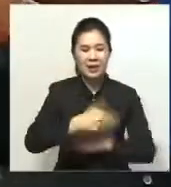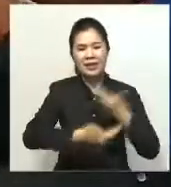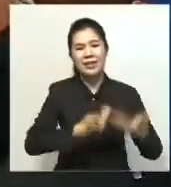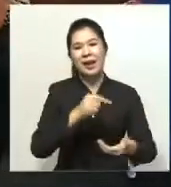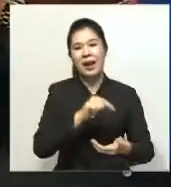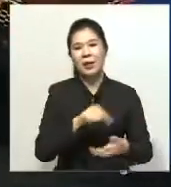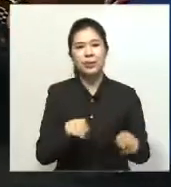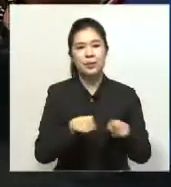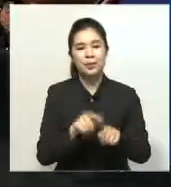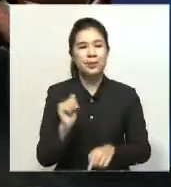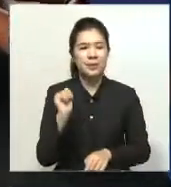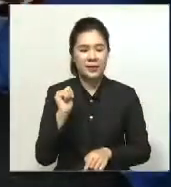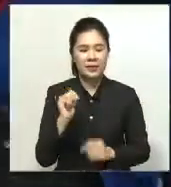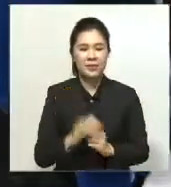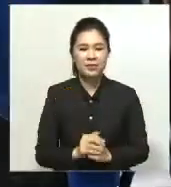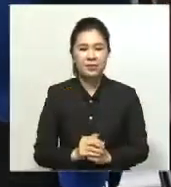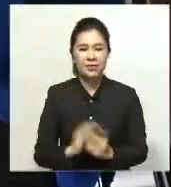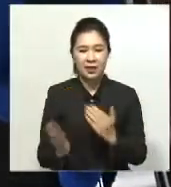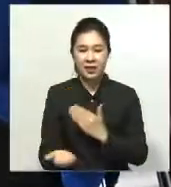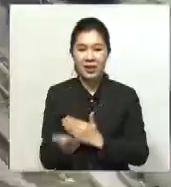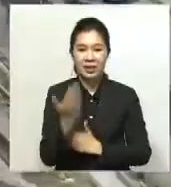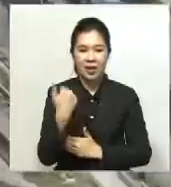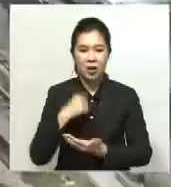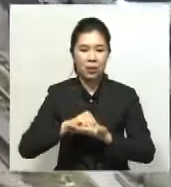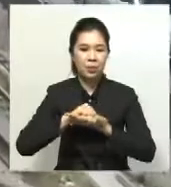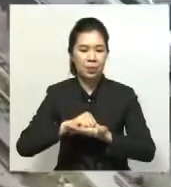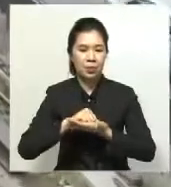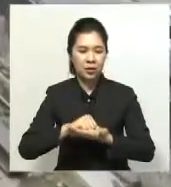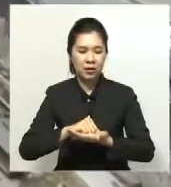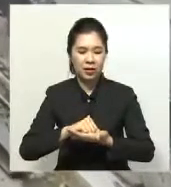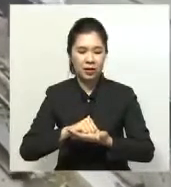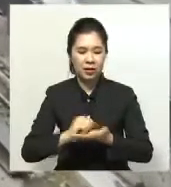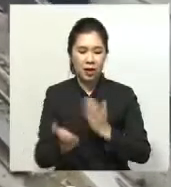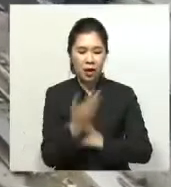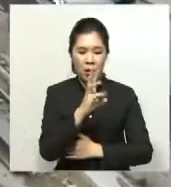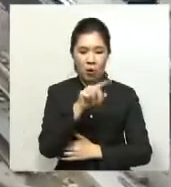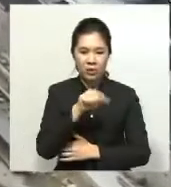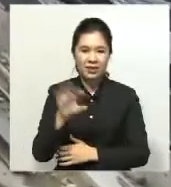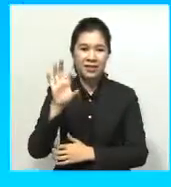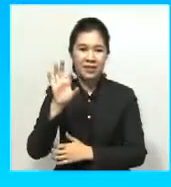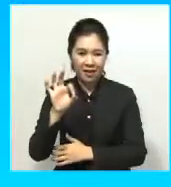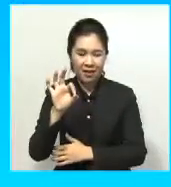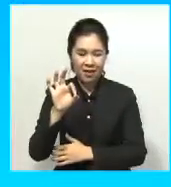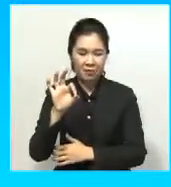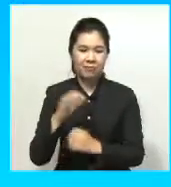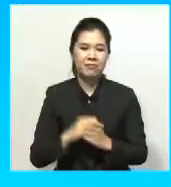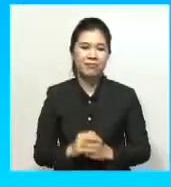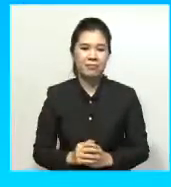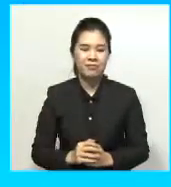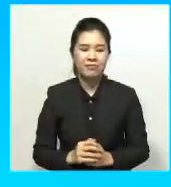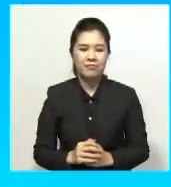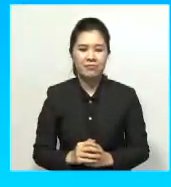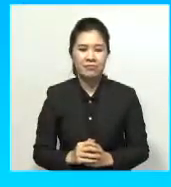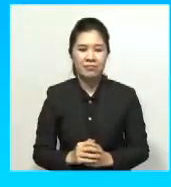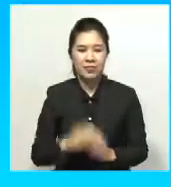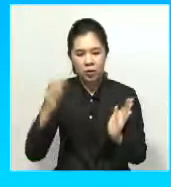รีเช่นเดียวกันค่ะช่วงเช้าจะให้บริการถึงเวลา9นาฬิกาก็คือเที่ยวแรกออก6โมงแล้วก็ให้บริการถึง9โม